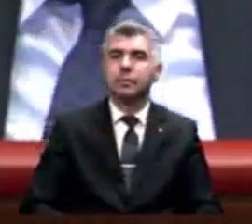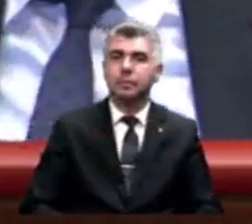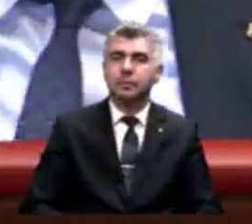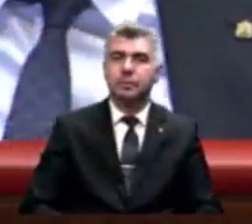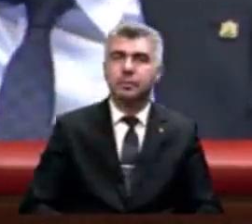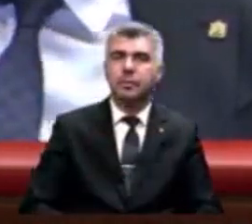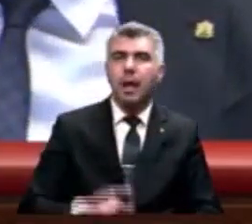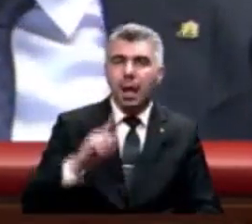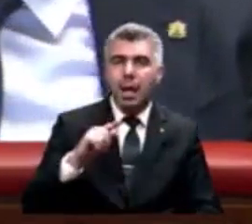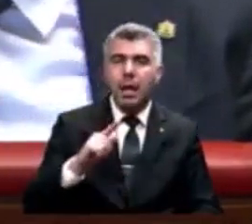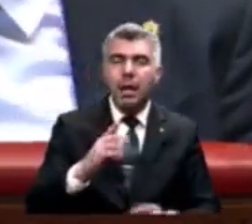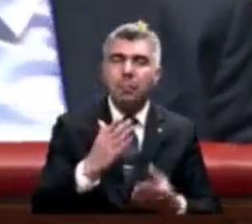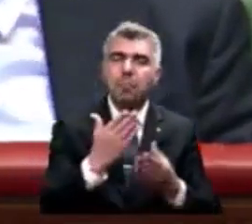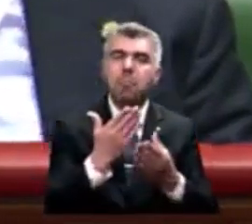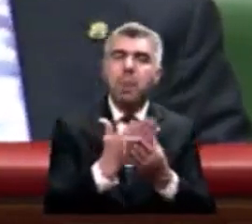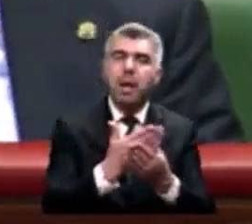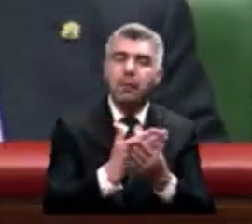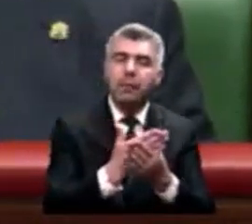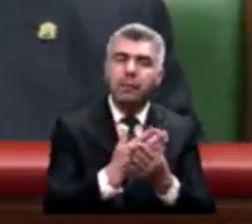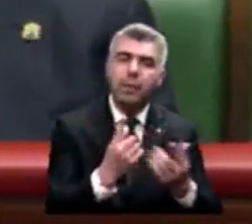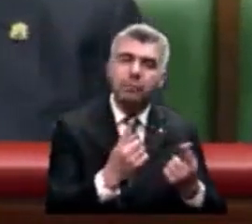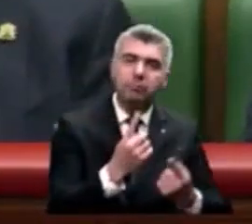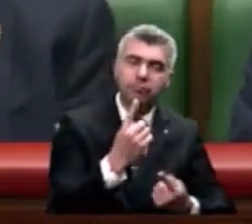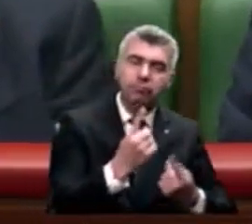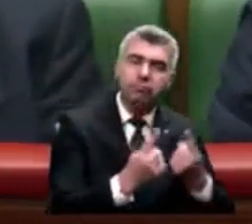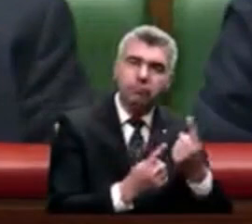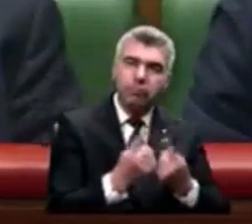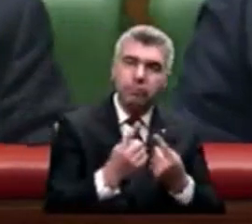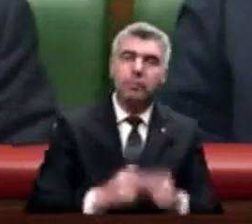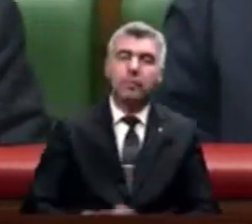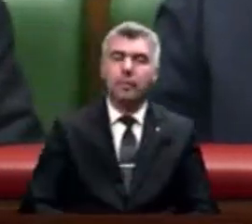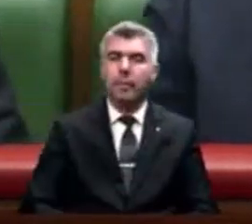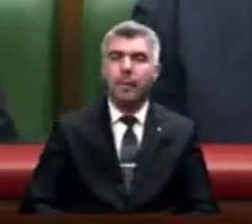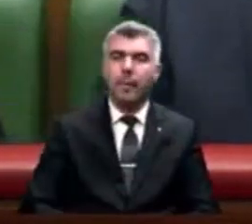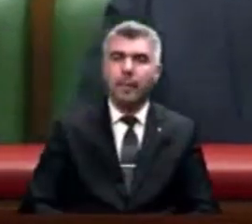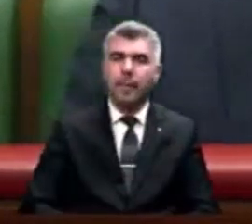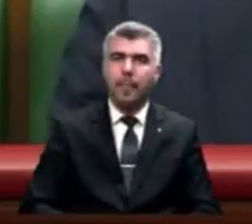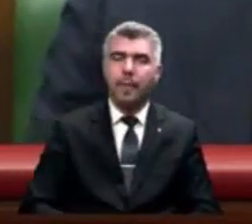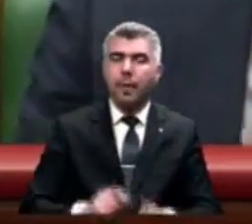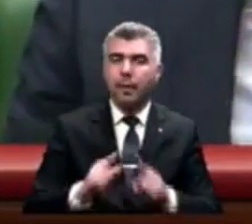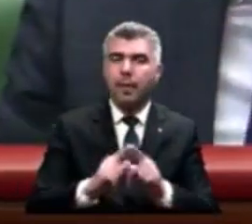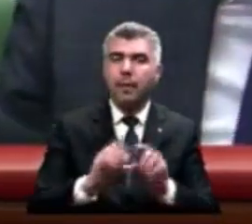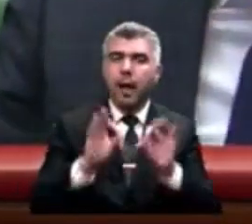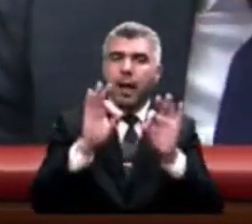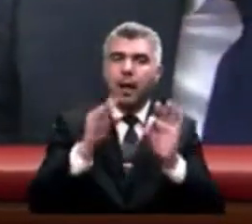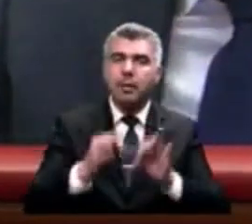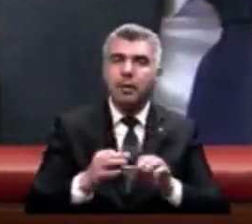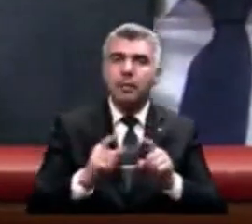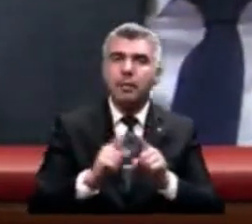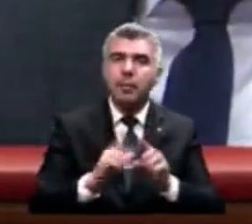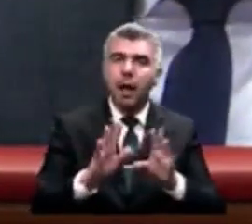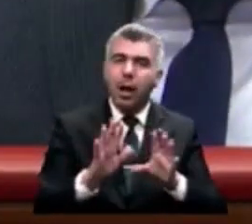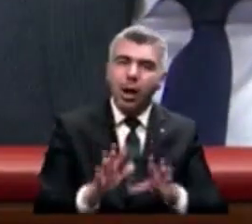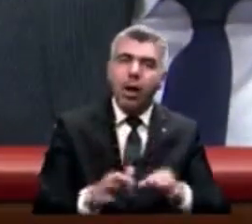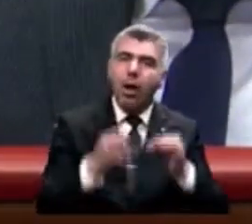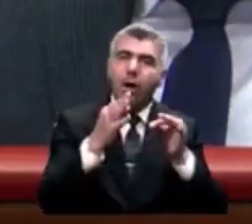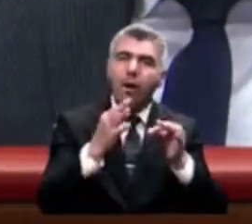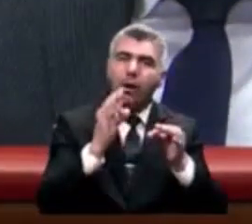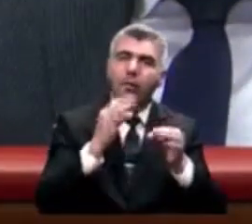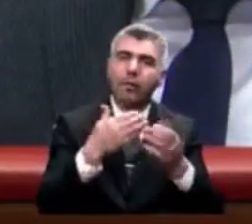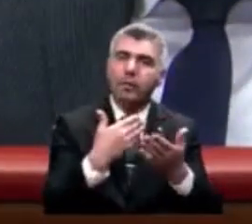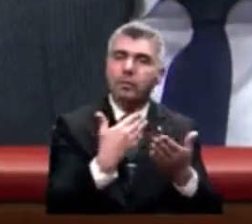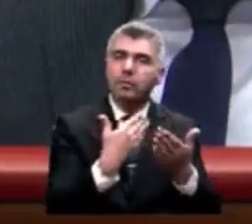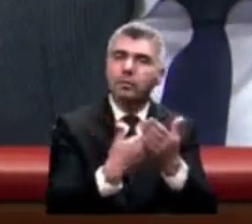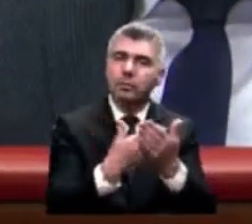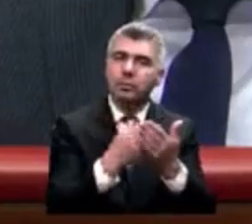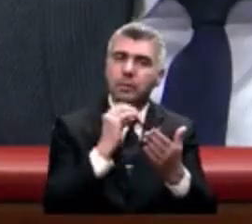هناك ملفات أخرى، هناك في تدقيق واحد العدد ديال النقاط، يمكن كاين نقاط